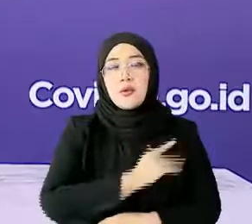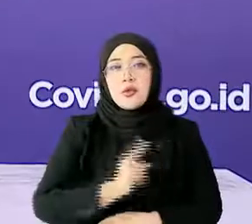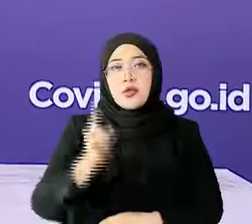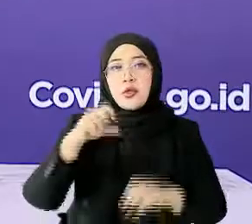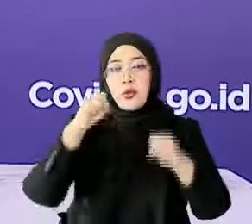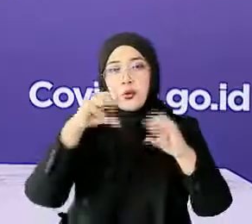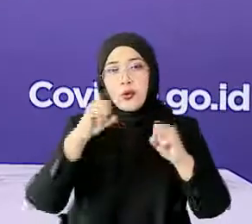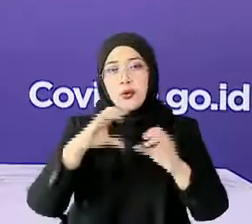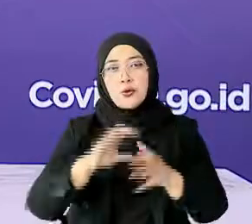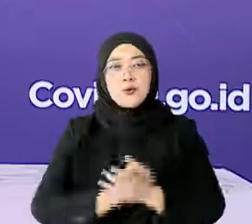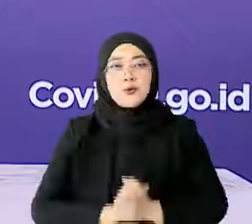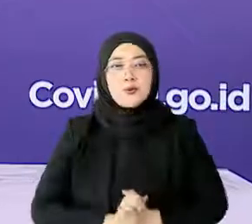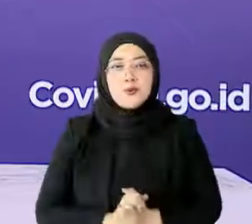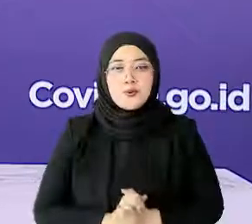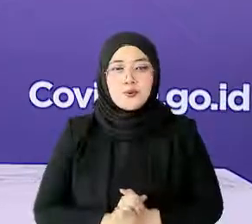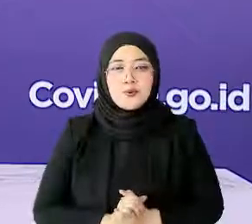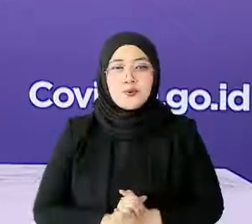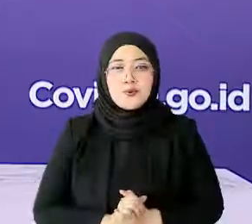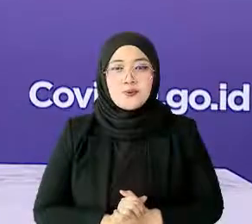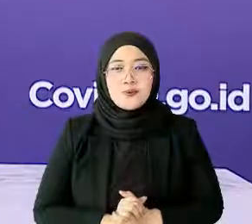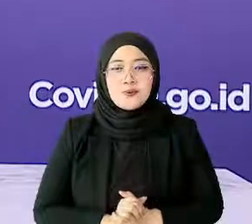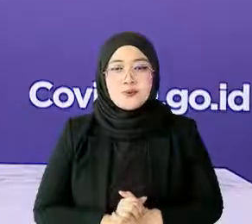warohmatullahi wabarokatuh